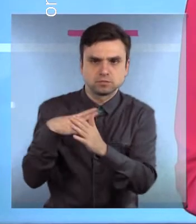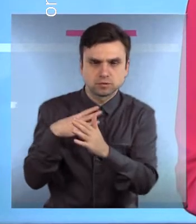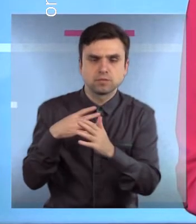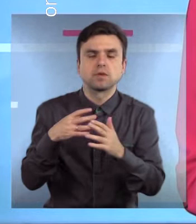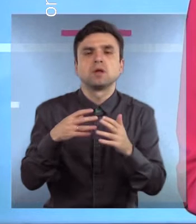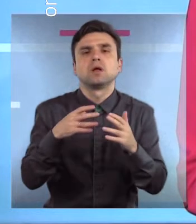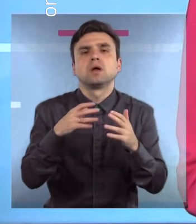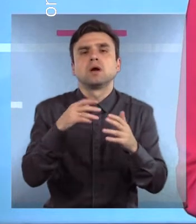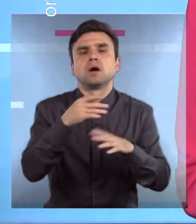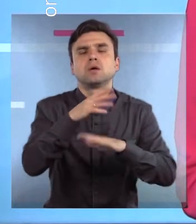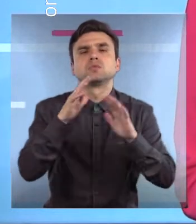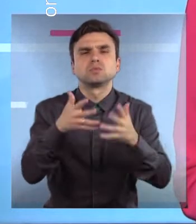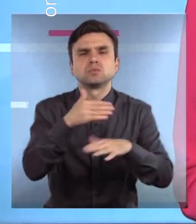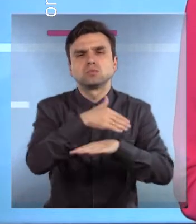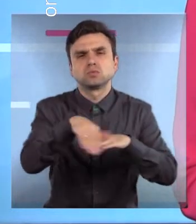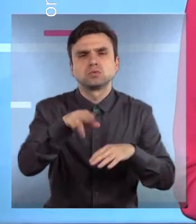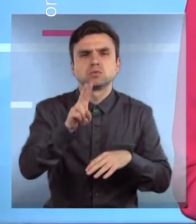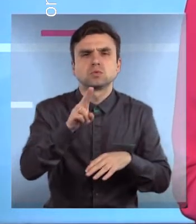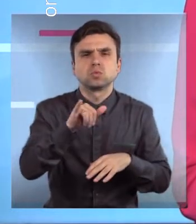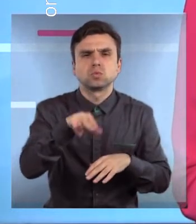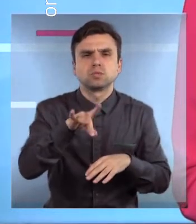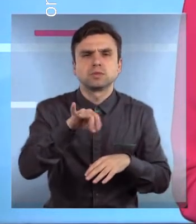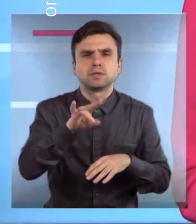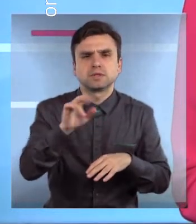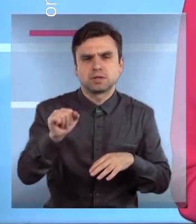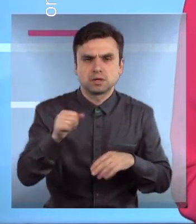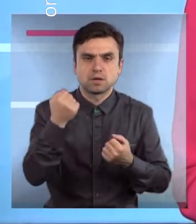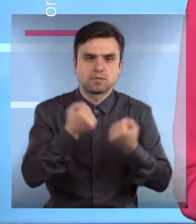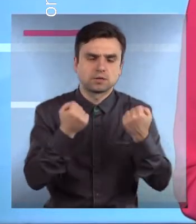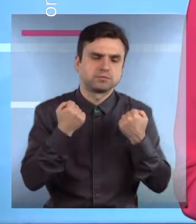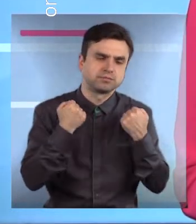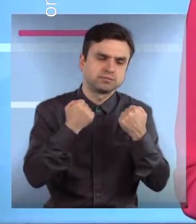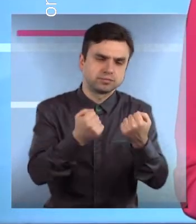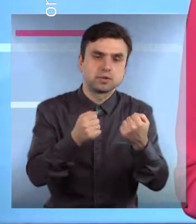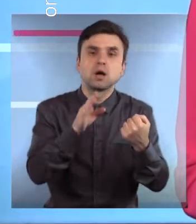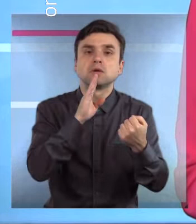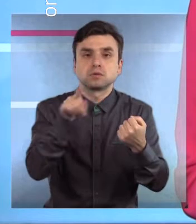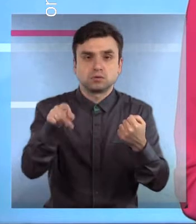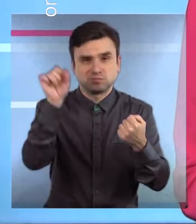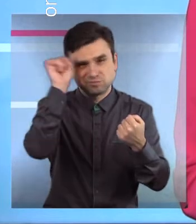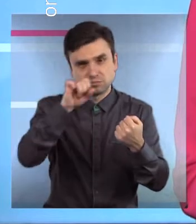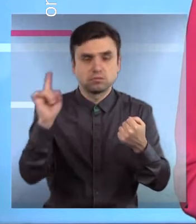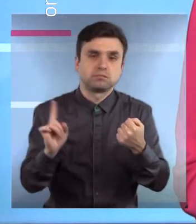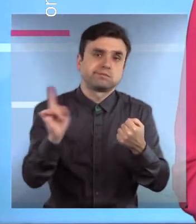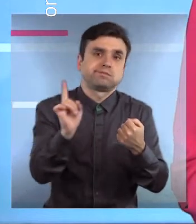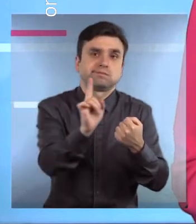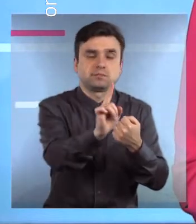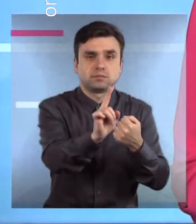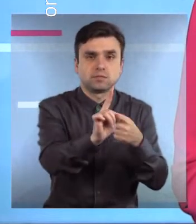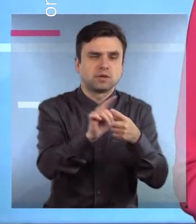Визволення. Дорогу у недозволеному місці переходила жінка похилого віку. Вона тягнула за собою візок із хмизом. В